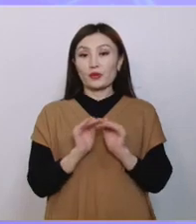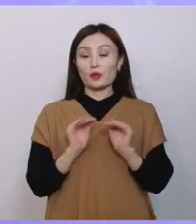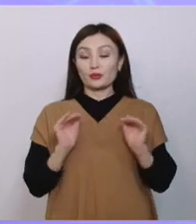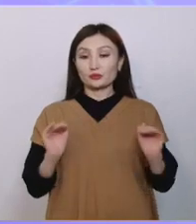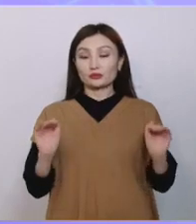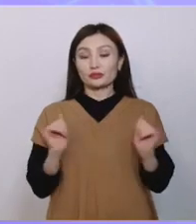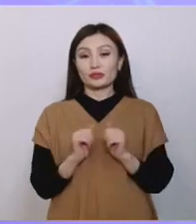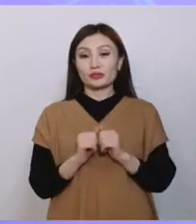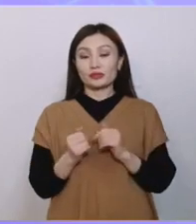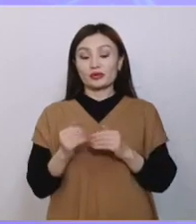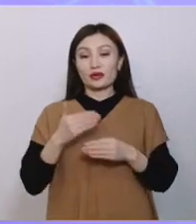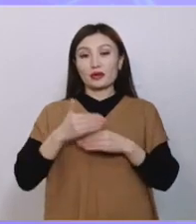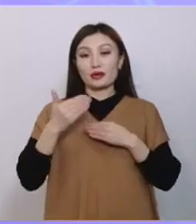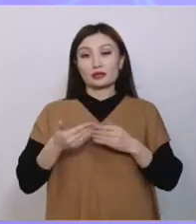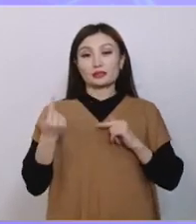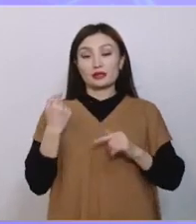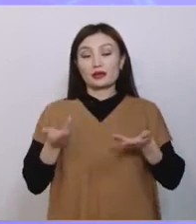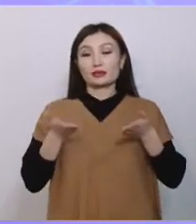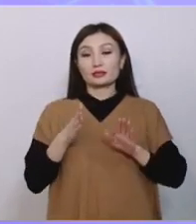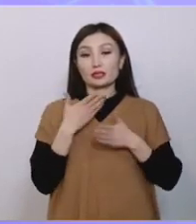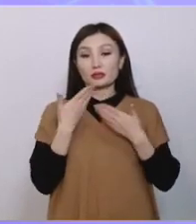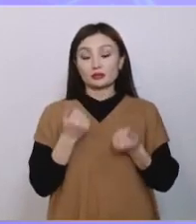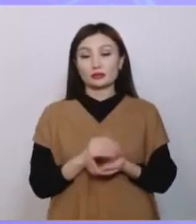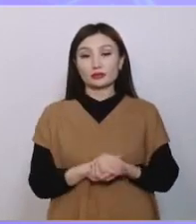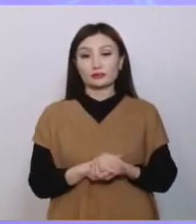Окуучулар да артта калышкан жок.